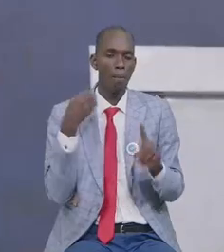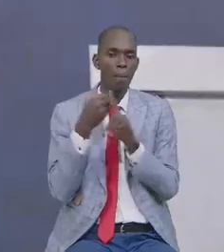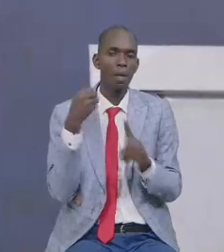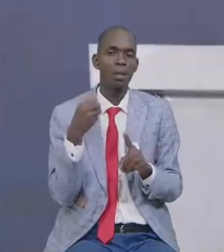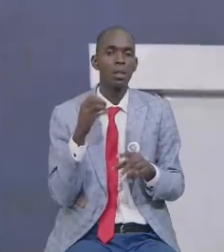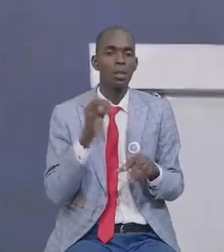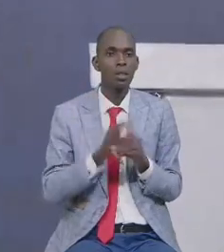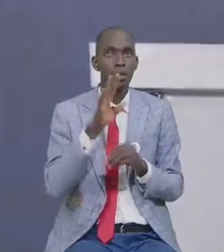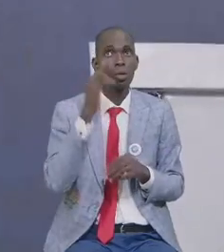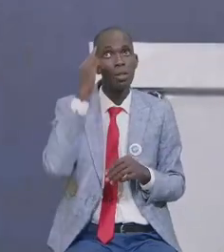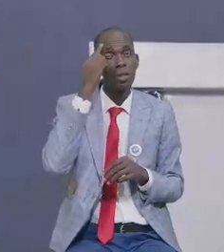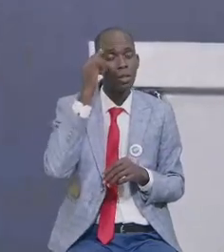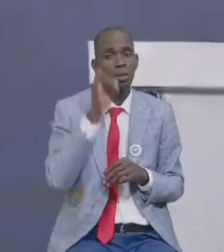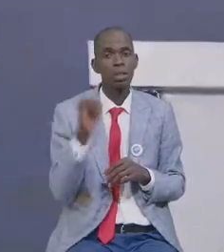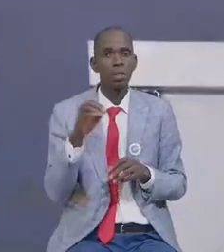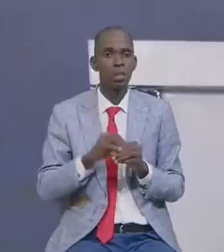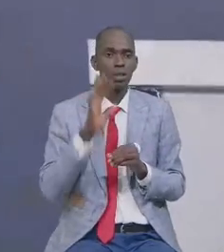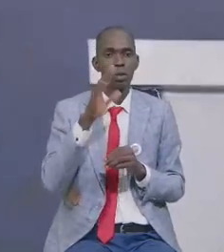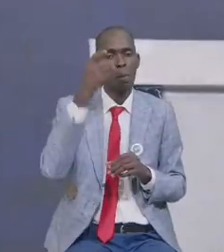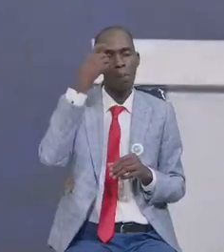tes pensées, dans ton esprit.